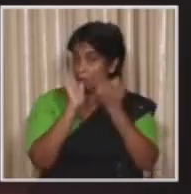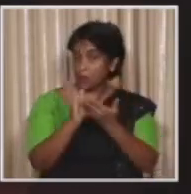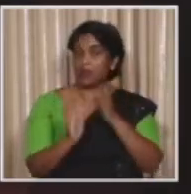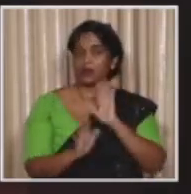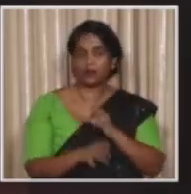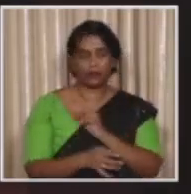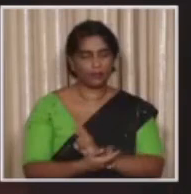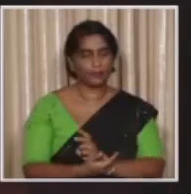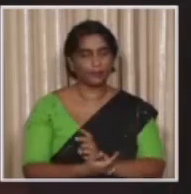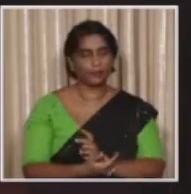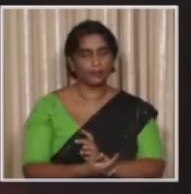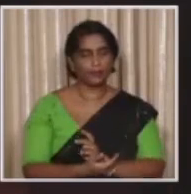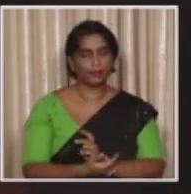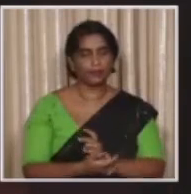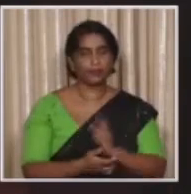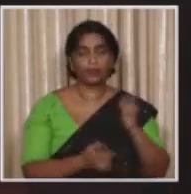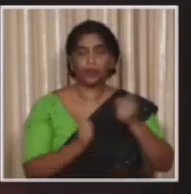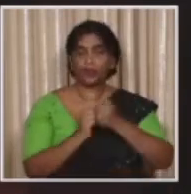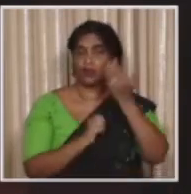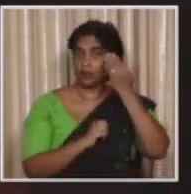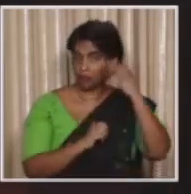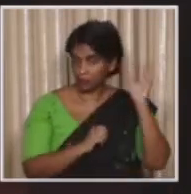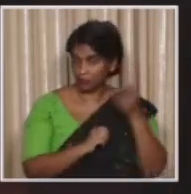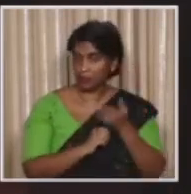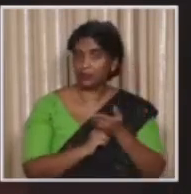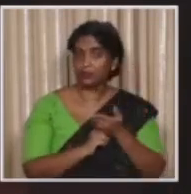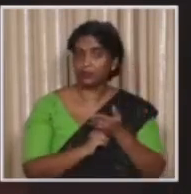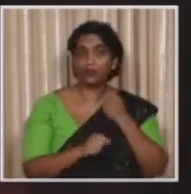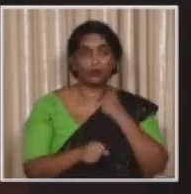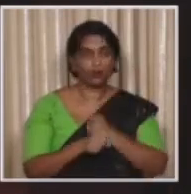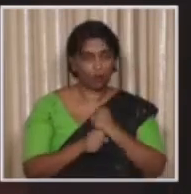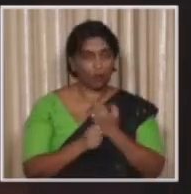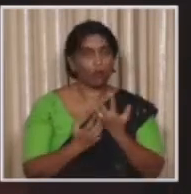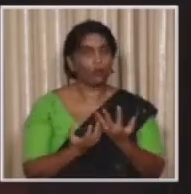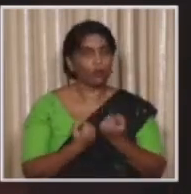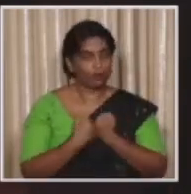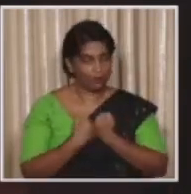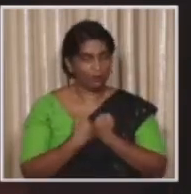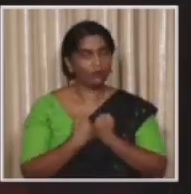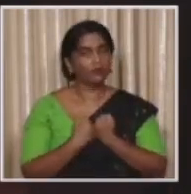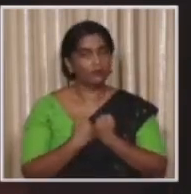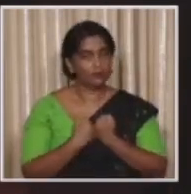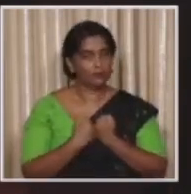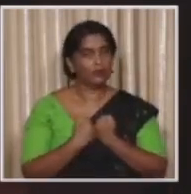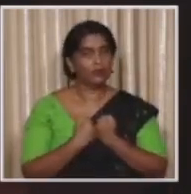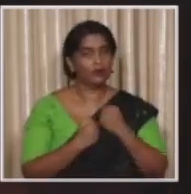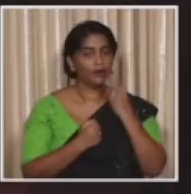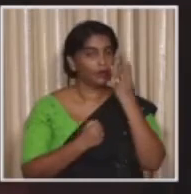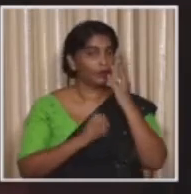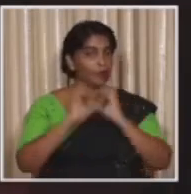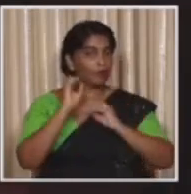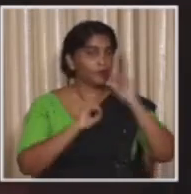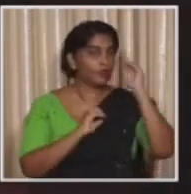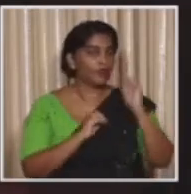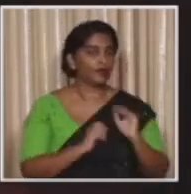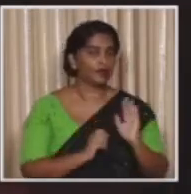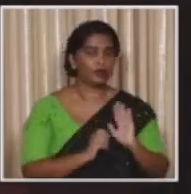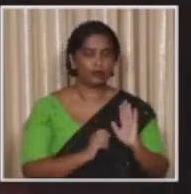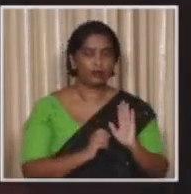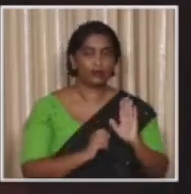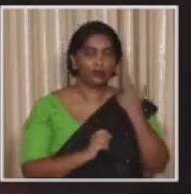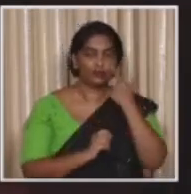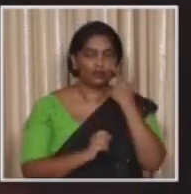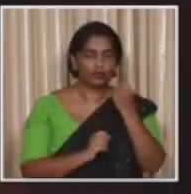තිබෙනවා ඉතින් මොහු ඉවත් කරන්නේ රජයට උවමනාව තියෙනවා 3%කින් අඩු කරන්න නෙවෙයි